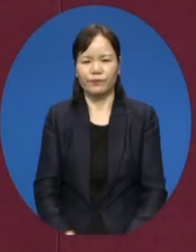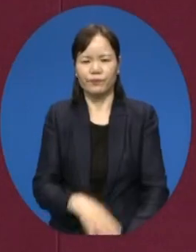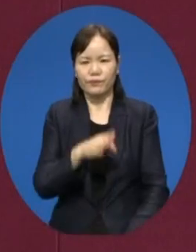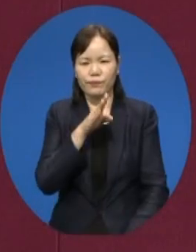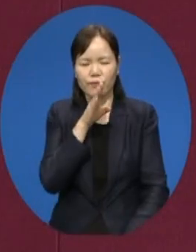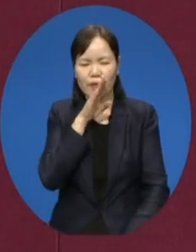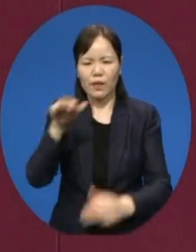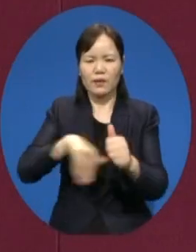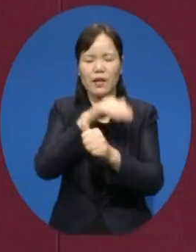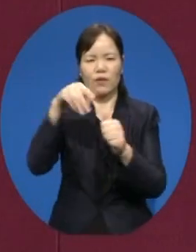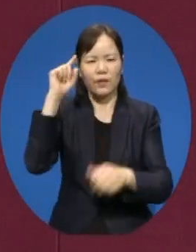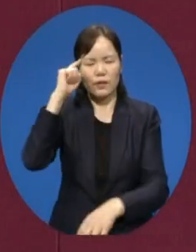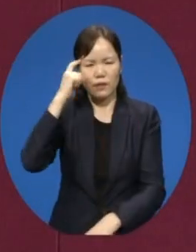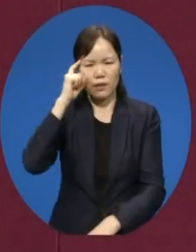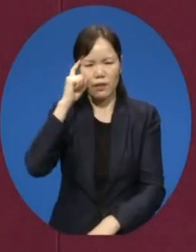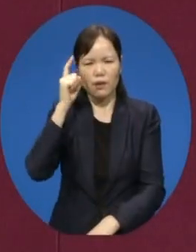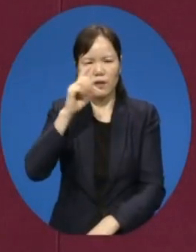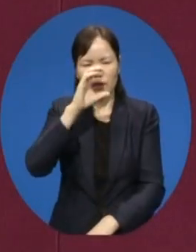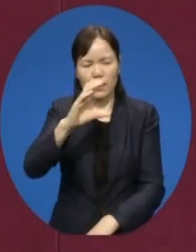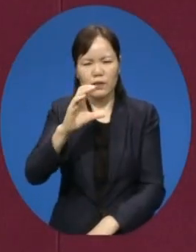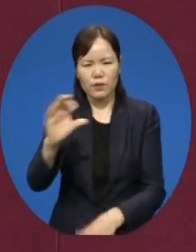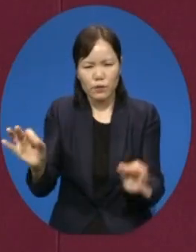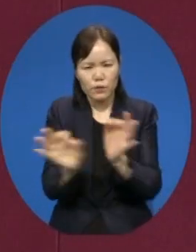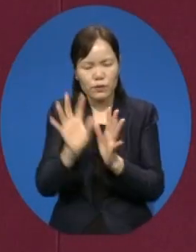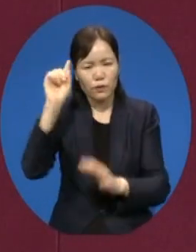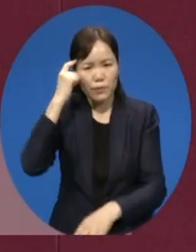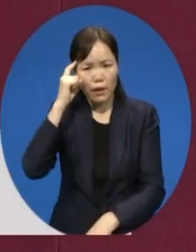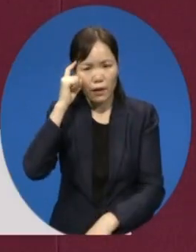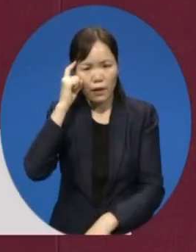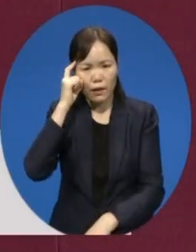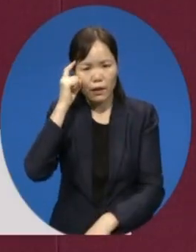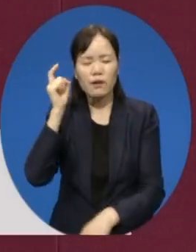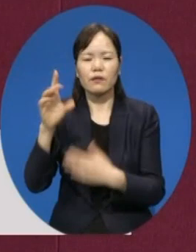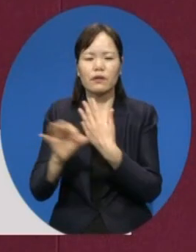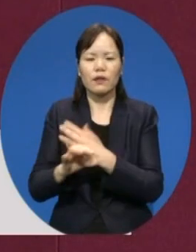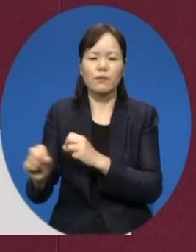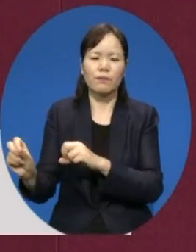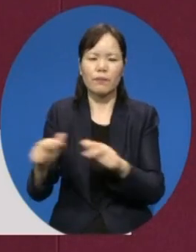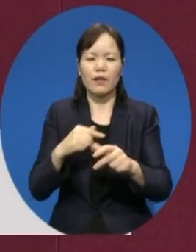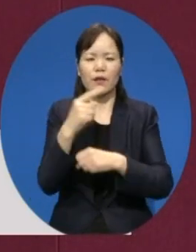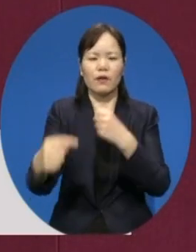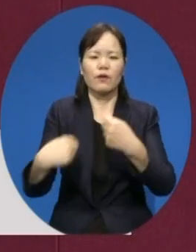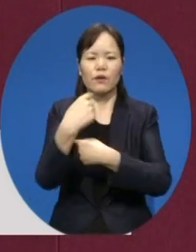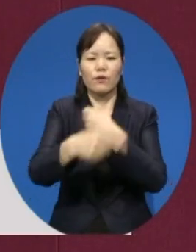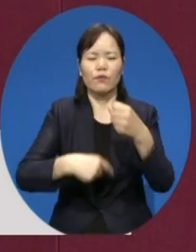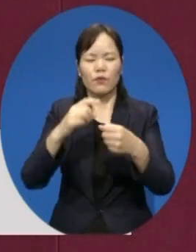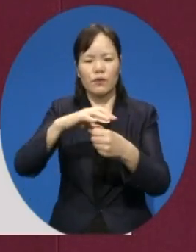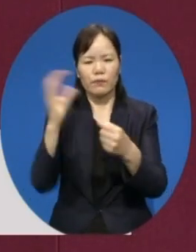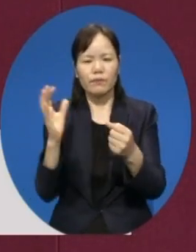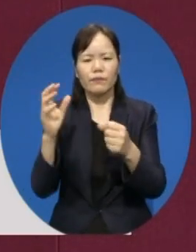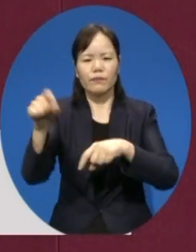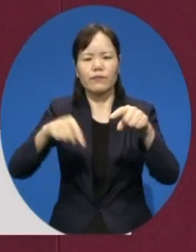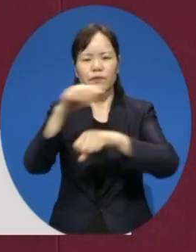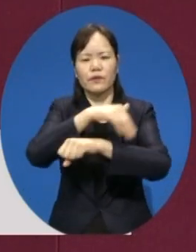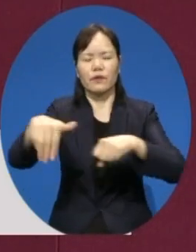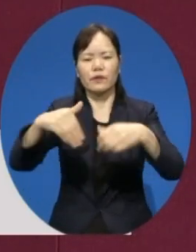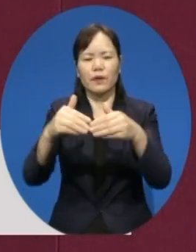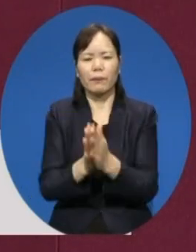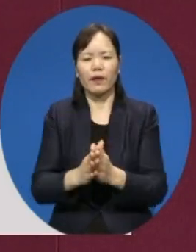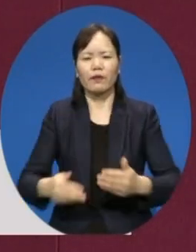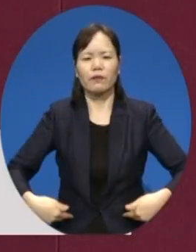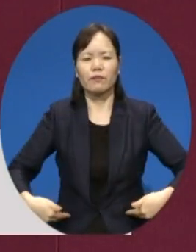정말로 환경 생각하고 정말로 탄소 중립 생각한다면 당장 탈원전 정책 폐기하십시오.